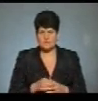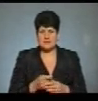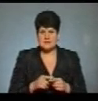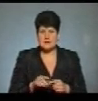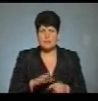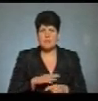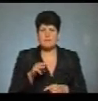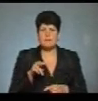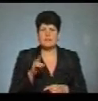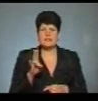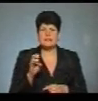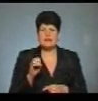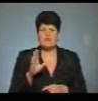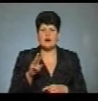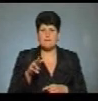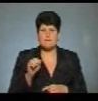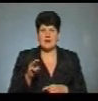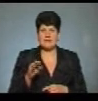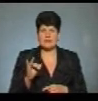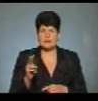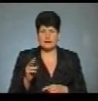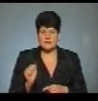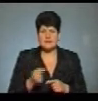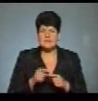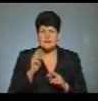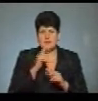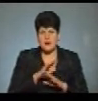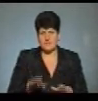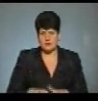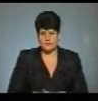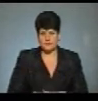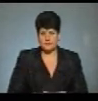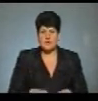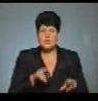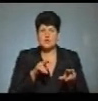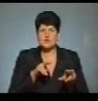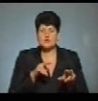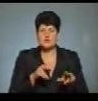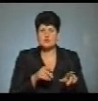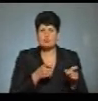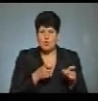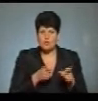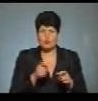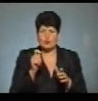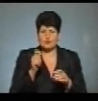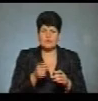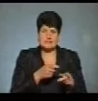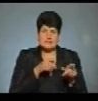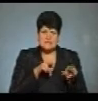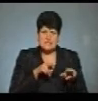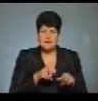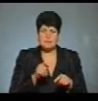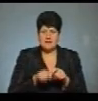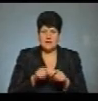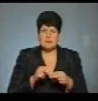була пневматика. Тобто, це неправильно. Зброю, якою застрелили зайця, перевірили працівники